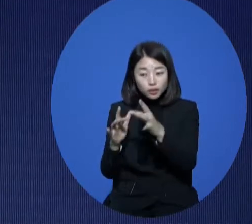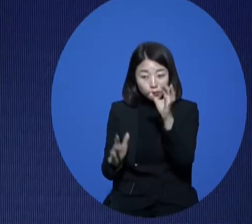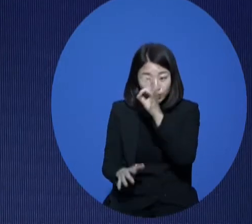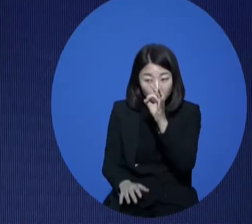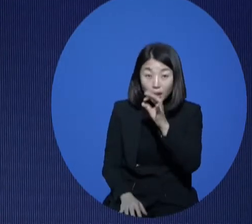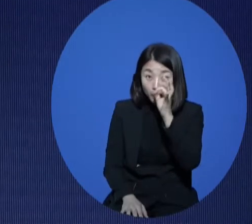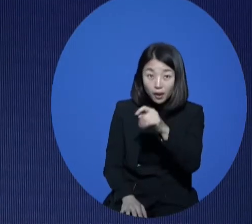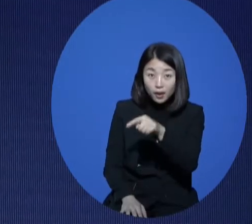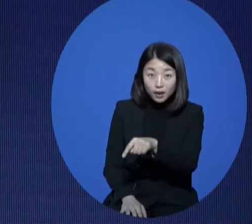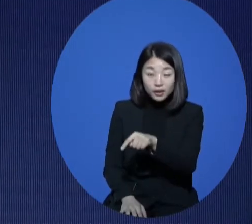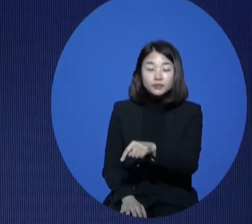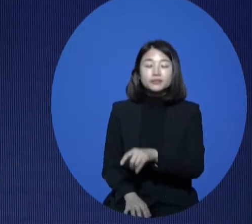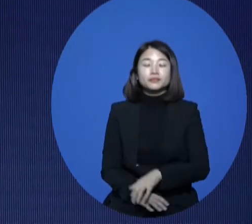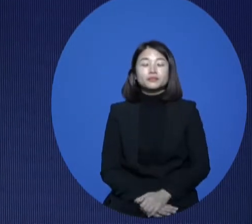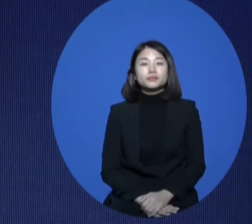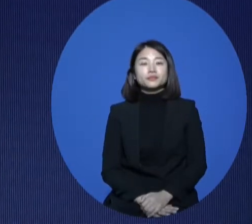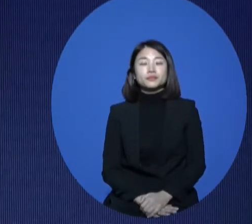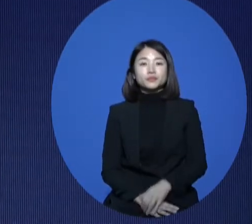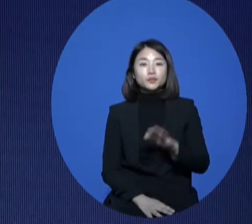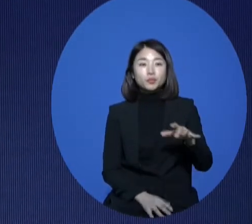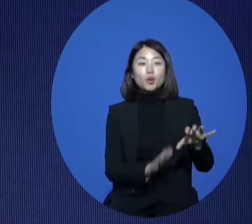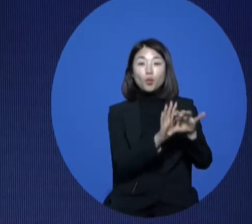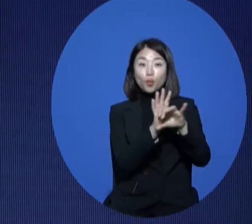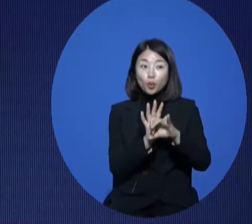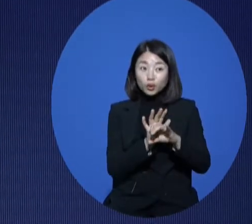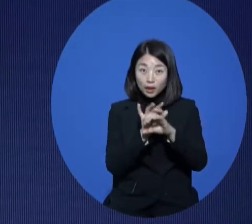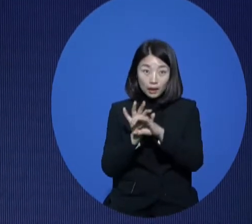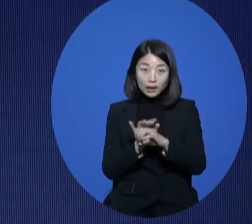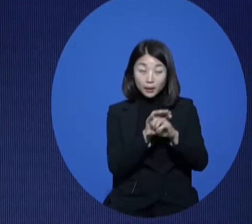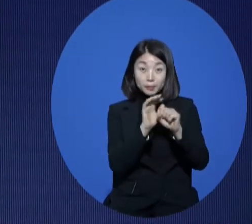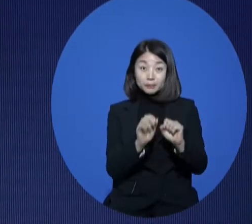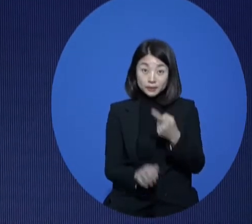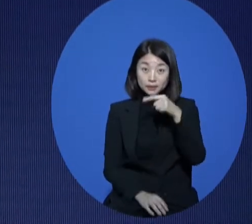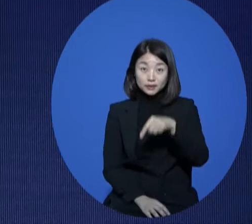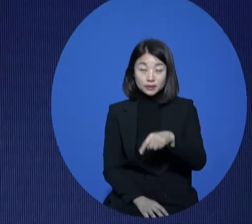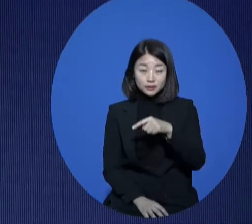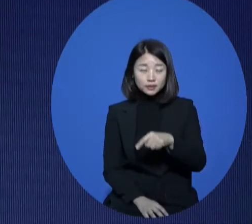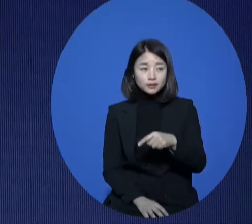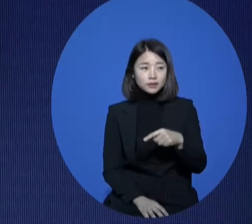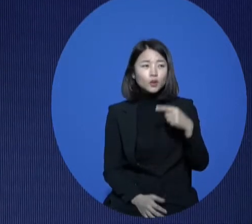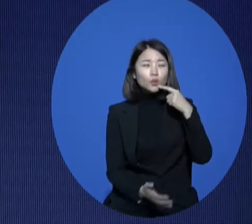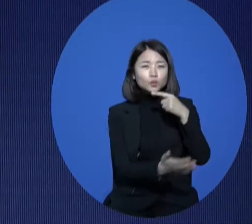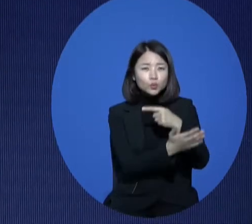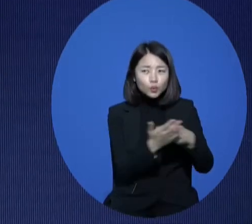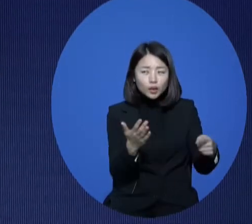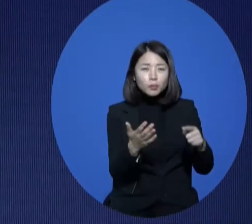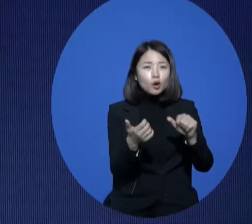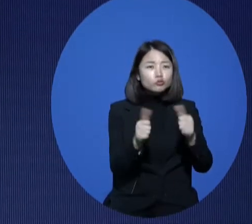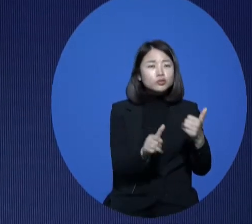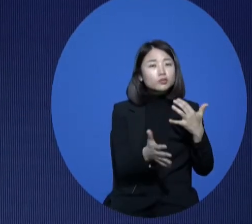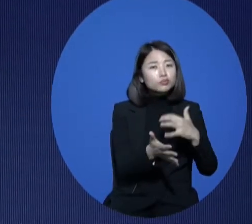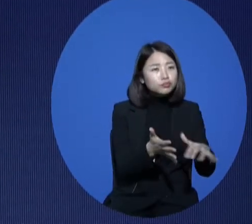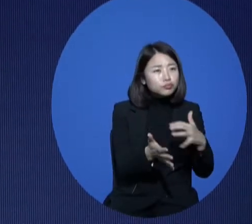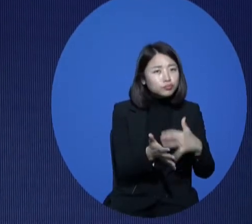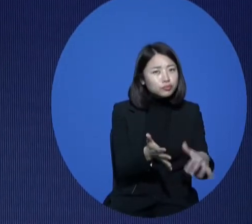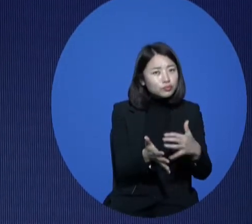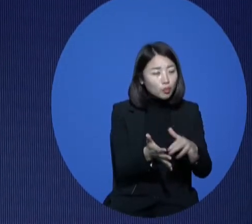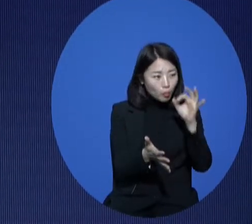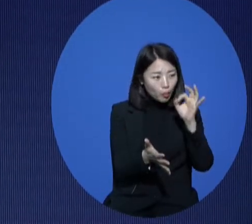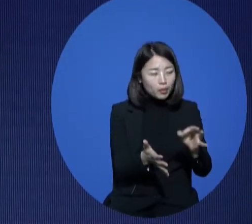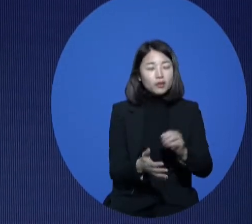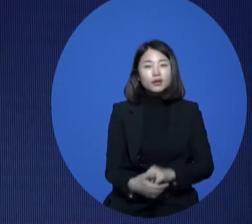해보니까 이번에 코로나 팬데믹으로 해가지고 희생을 당한 사람들 중에 굉장히 많은